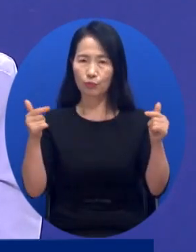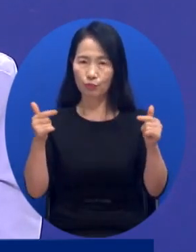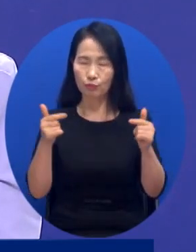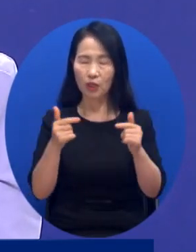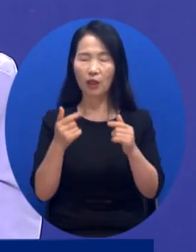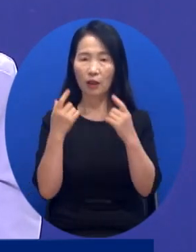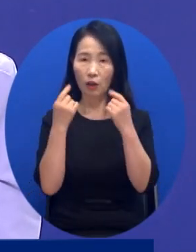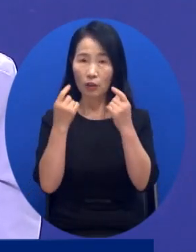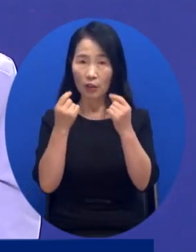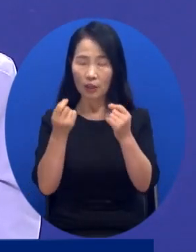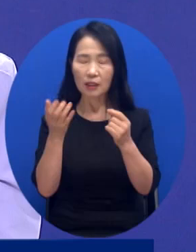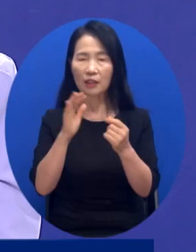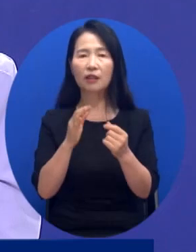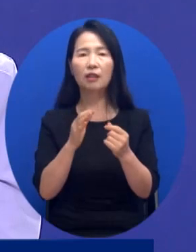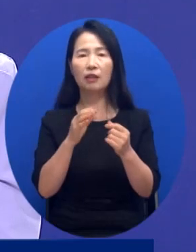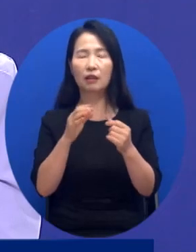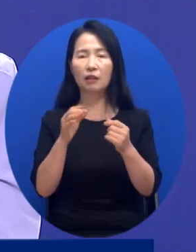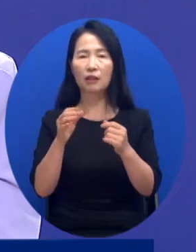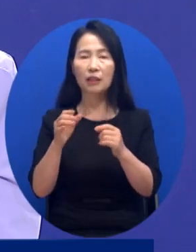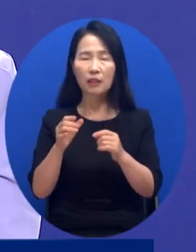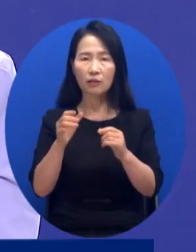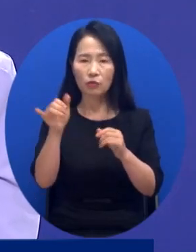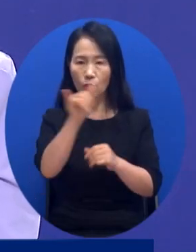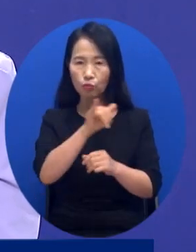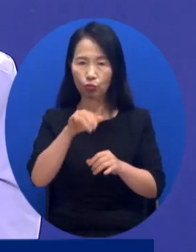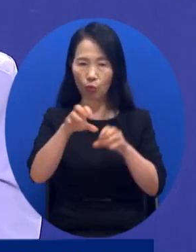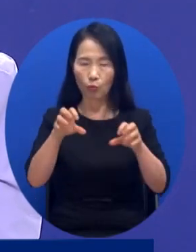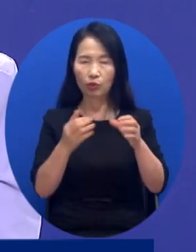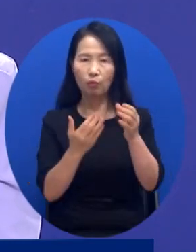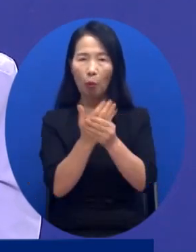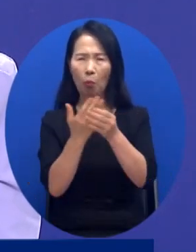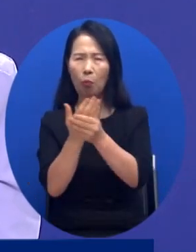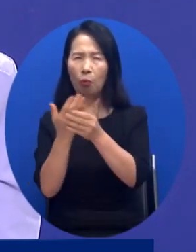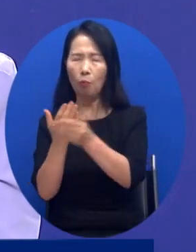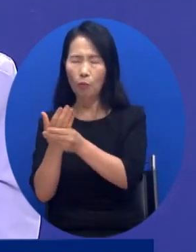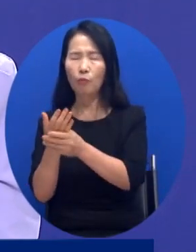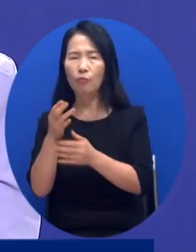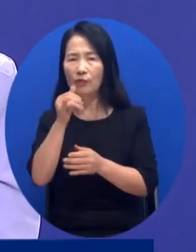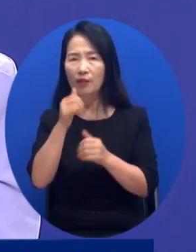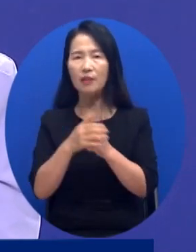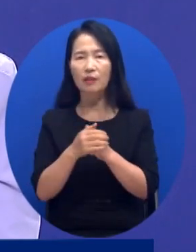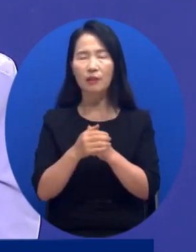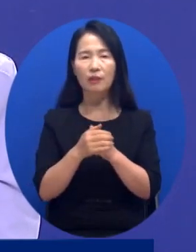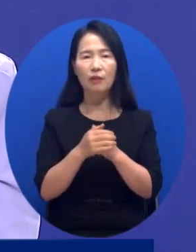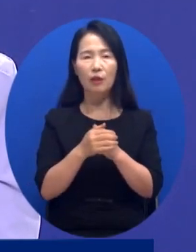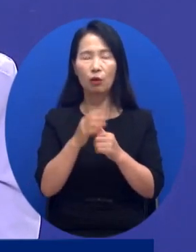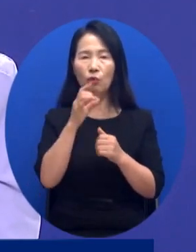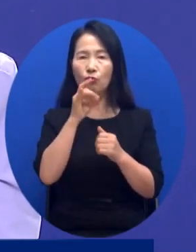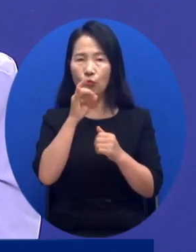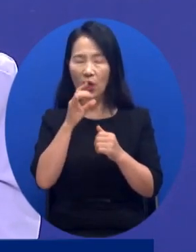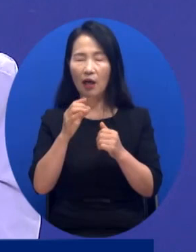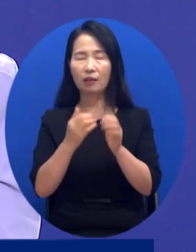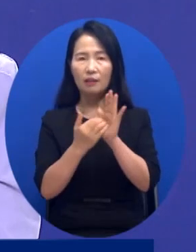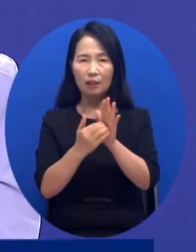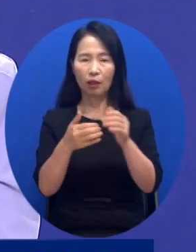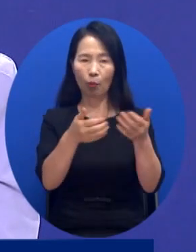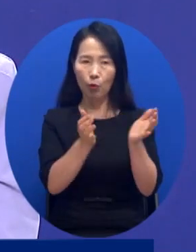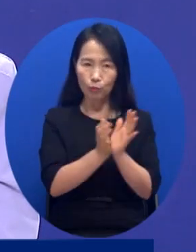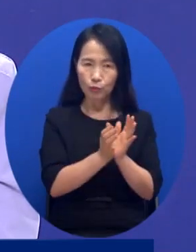곳곳에서 산발적 감염이 이어지고 있는데요. 중앙방역대책본부는 28일부터 2주간을